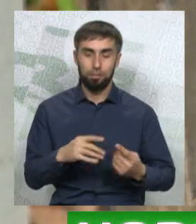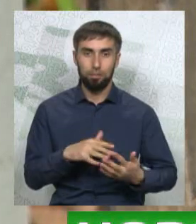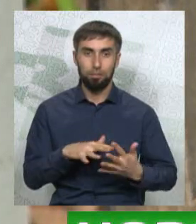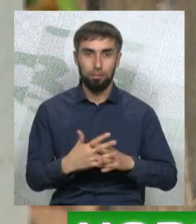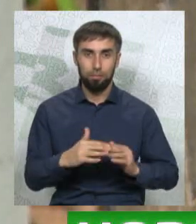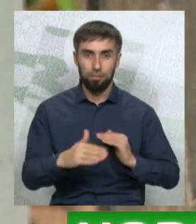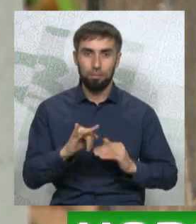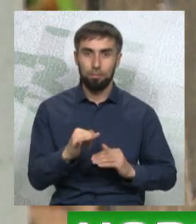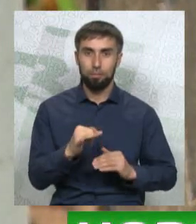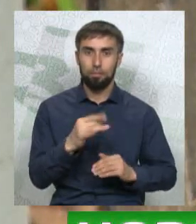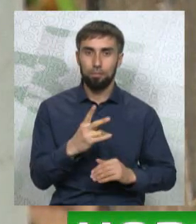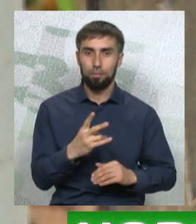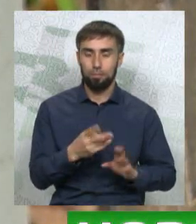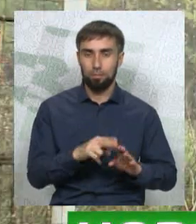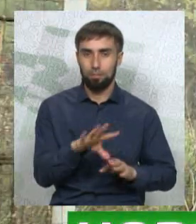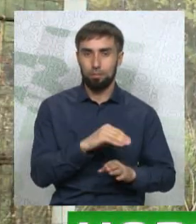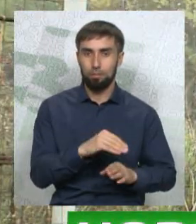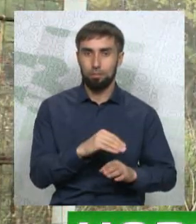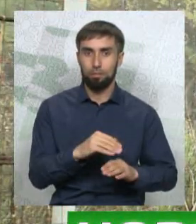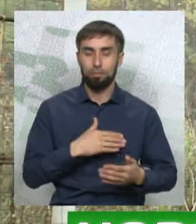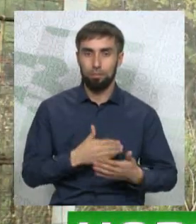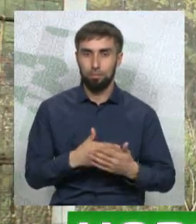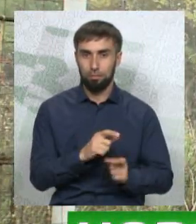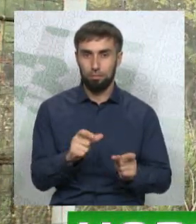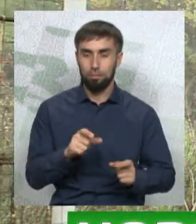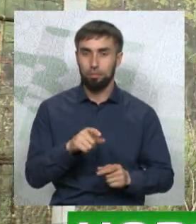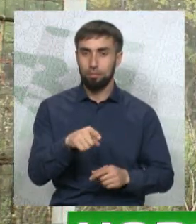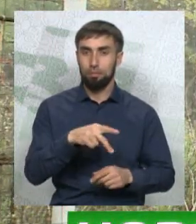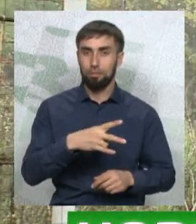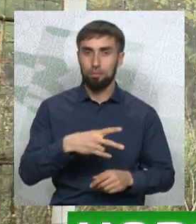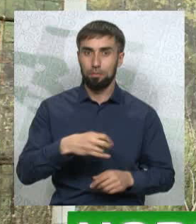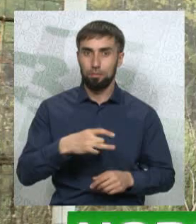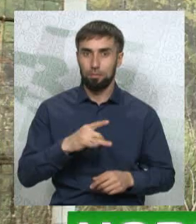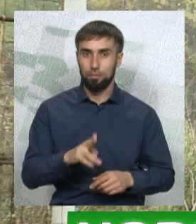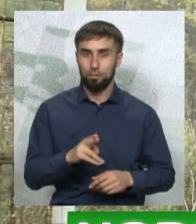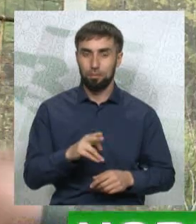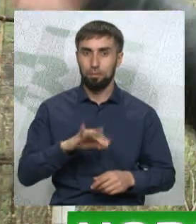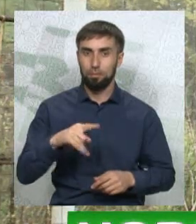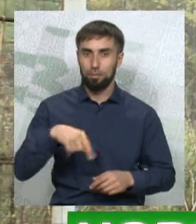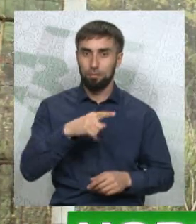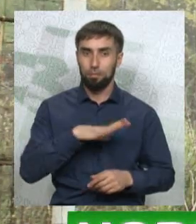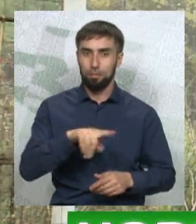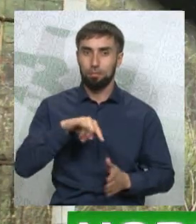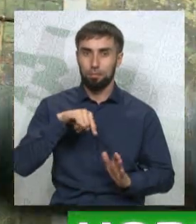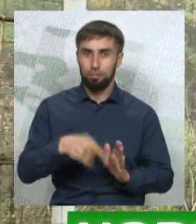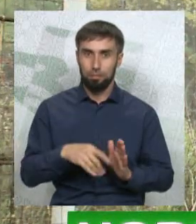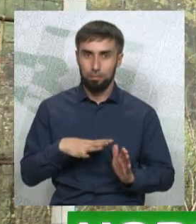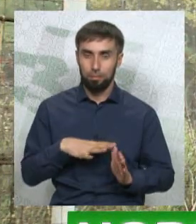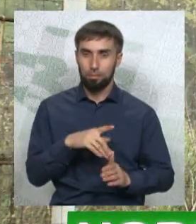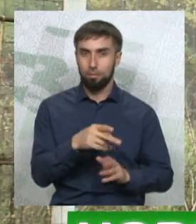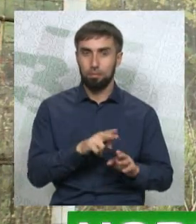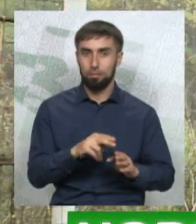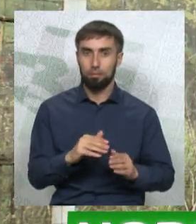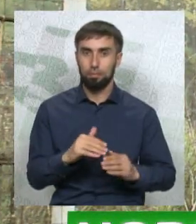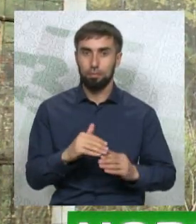и неравнодушным гражданам здесь нефтяникам с карабулака была пробурена скважина у нас доход здесь сзади технического